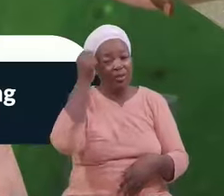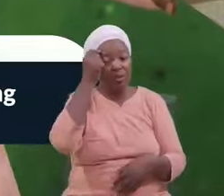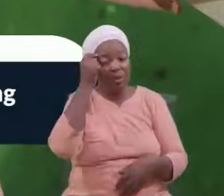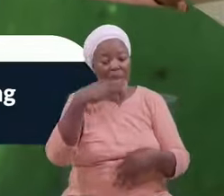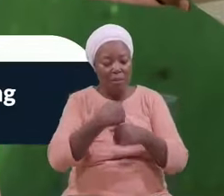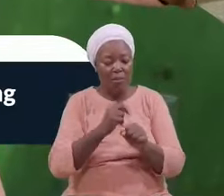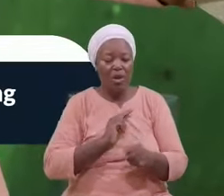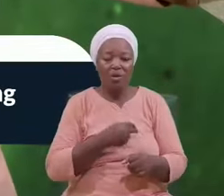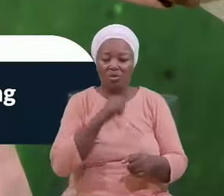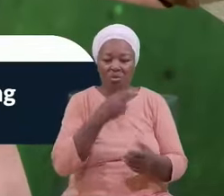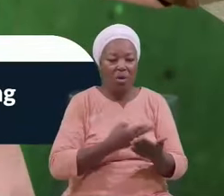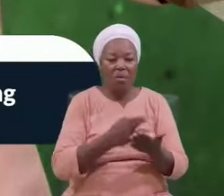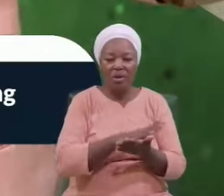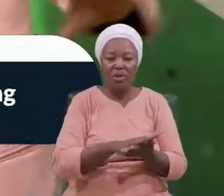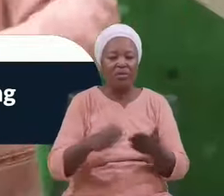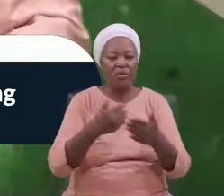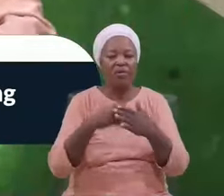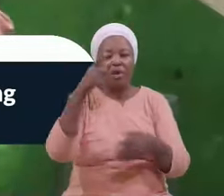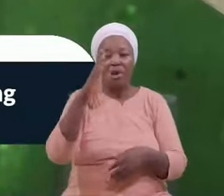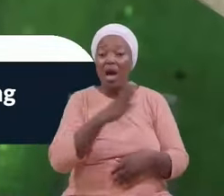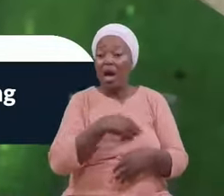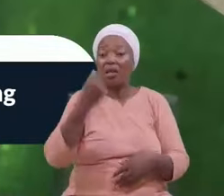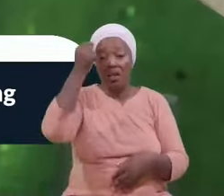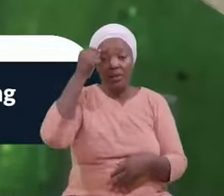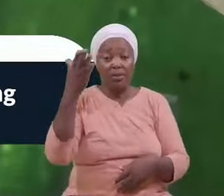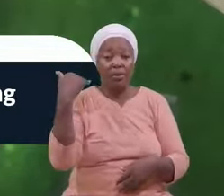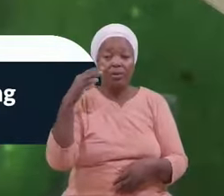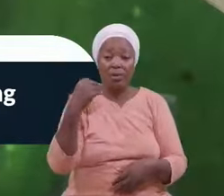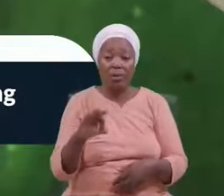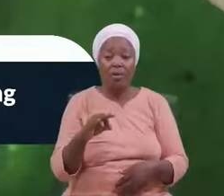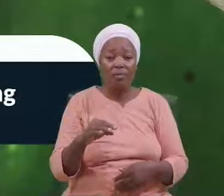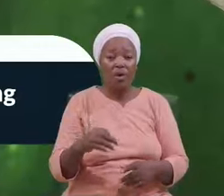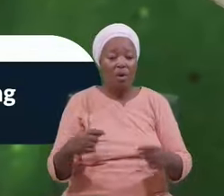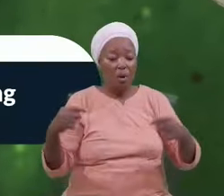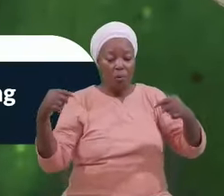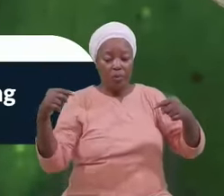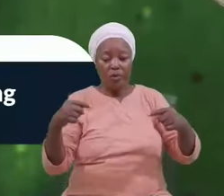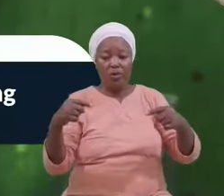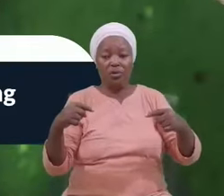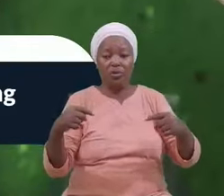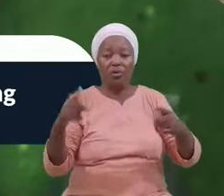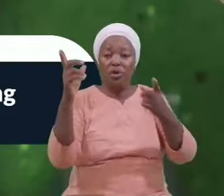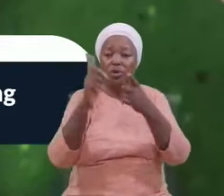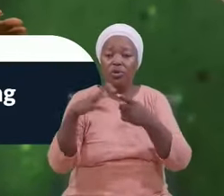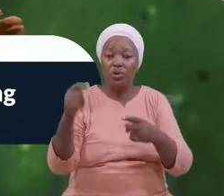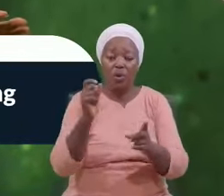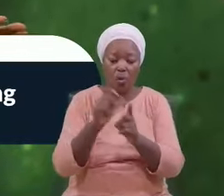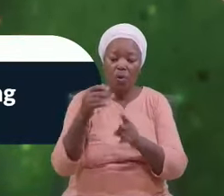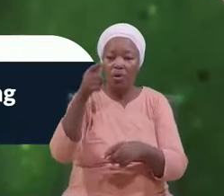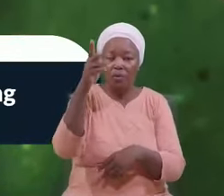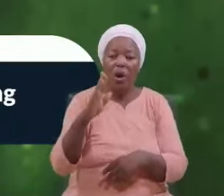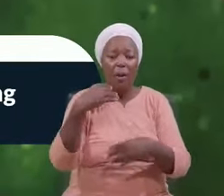Dieu. Et les pensées d'opposition à la parole de Dieu nous